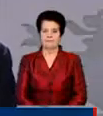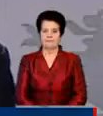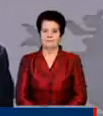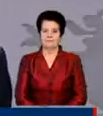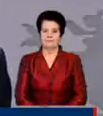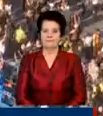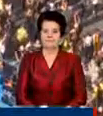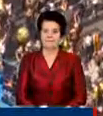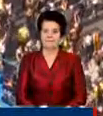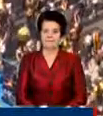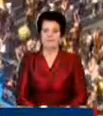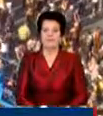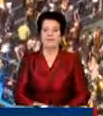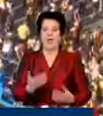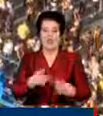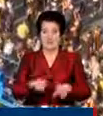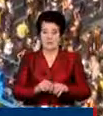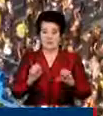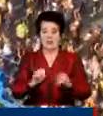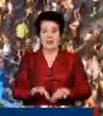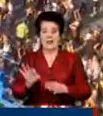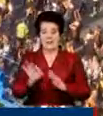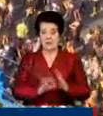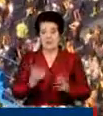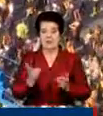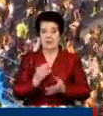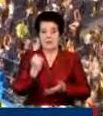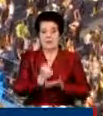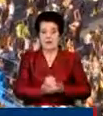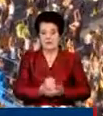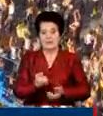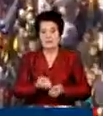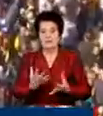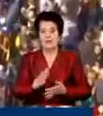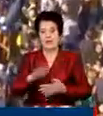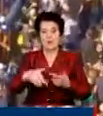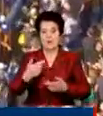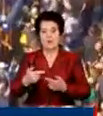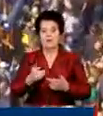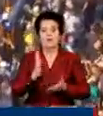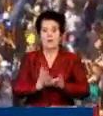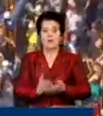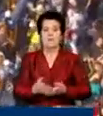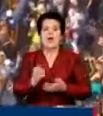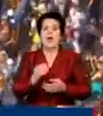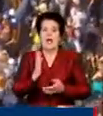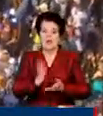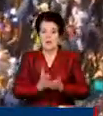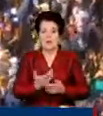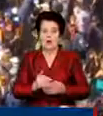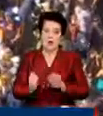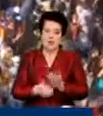el gobierno de la nación. Aceste măsuri extraordinare, care trebuie aprobate de Senat în zilele următoare, vor rămâne în vigoare până la organizarea unor